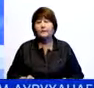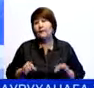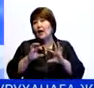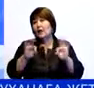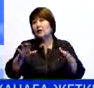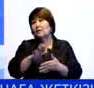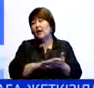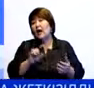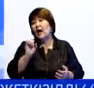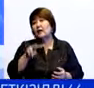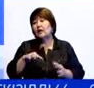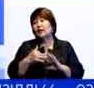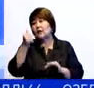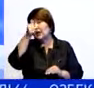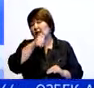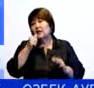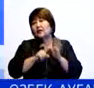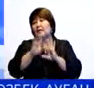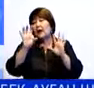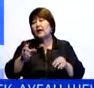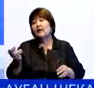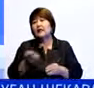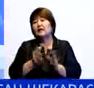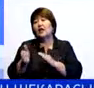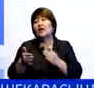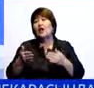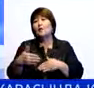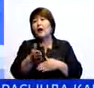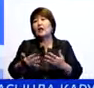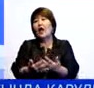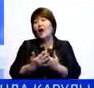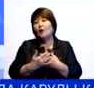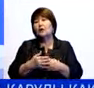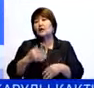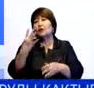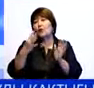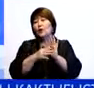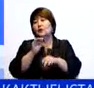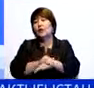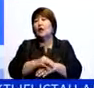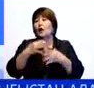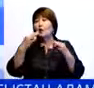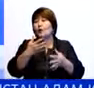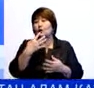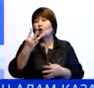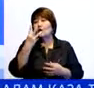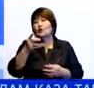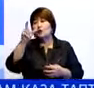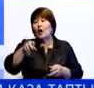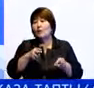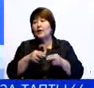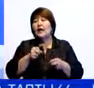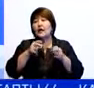Шығарылымды жалғастырамыз. Арал ауданында жыл басынан бері заңсыз балық аулаудың 9 дерегі анықталды. Су маржанын рұқсатсыз сүзген 3 браконьер